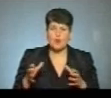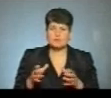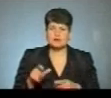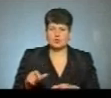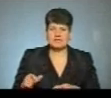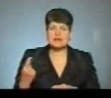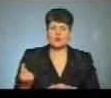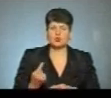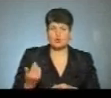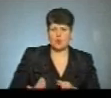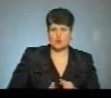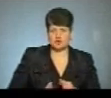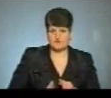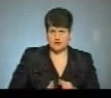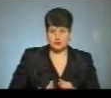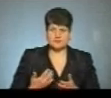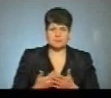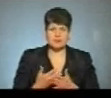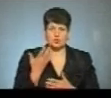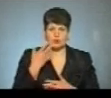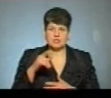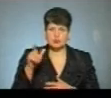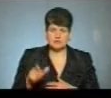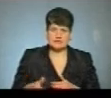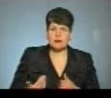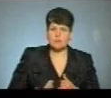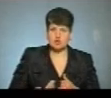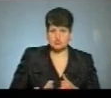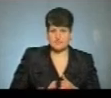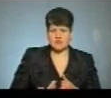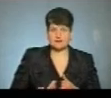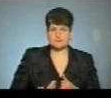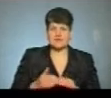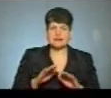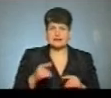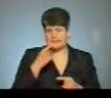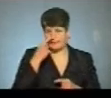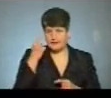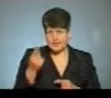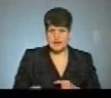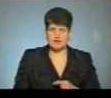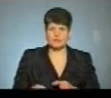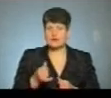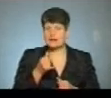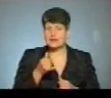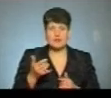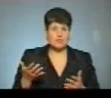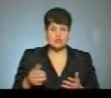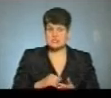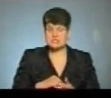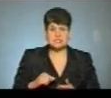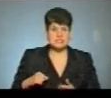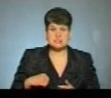які одиноко проживають. Тобто, коли людина проживає, діти десь далеко, вона не в змозі сама